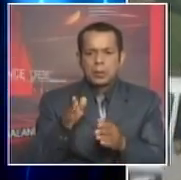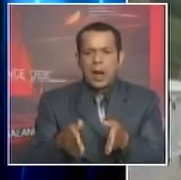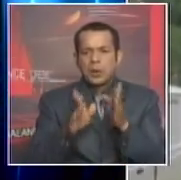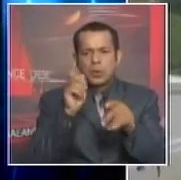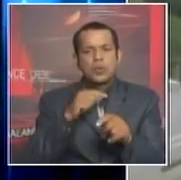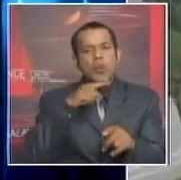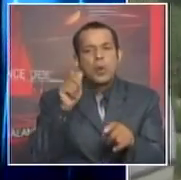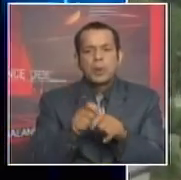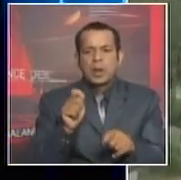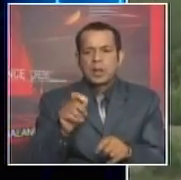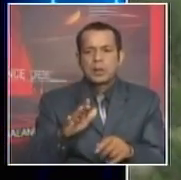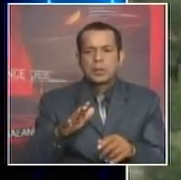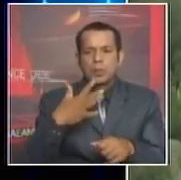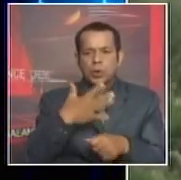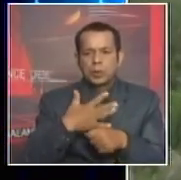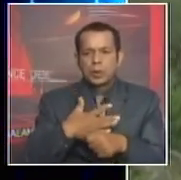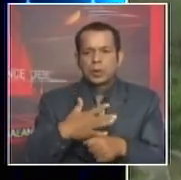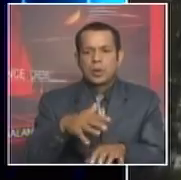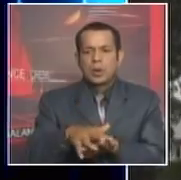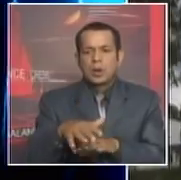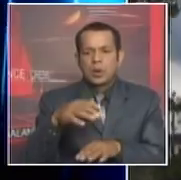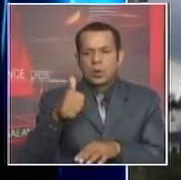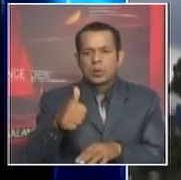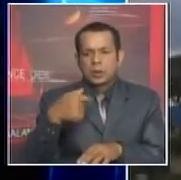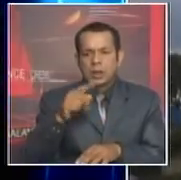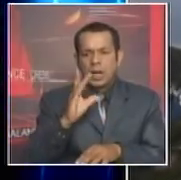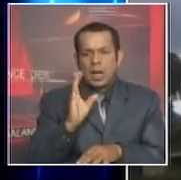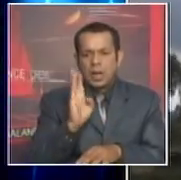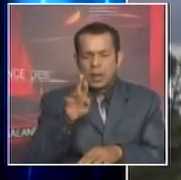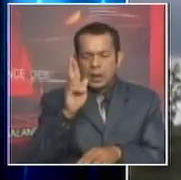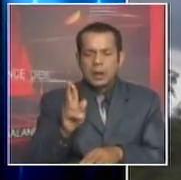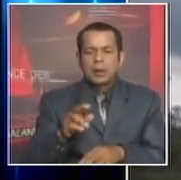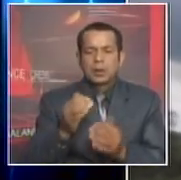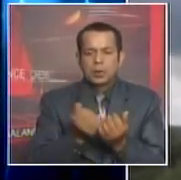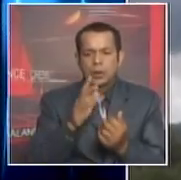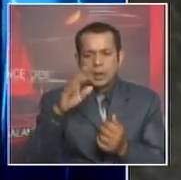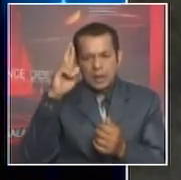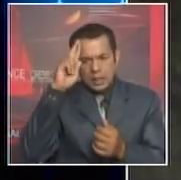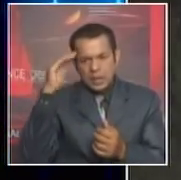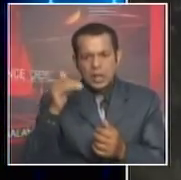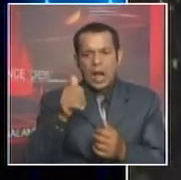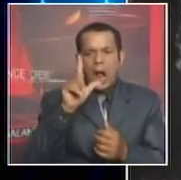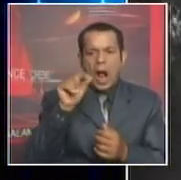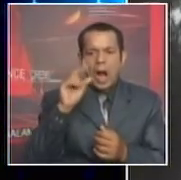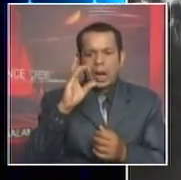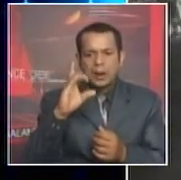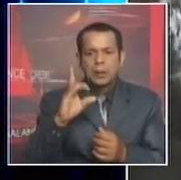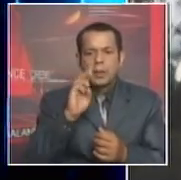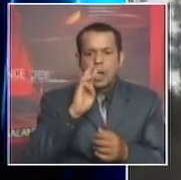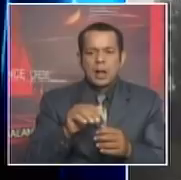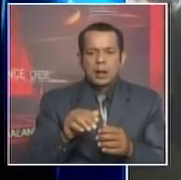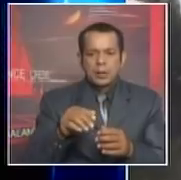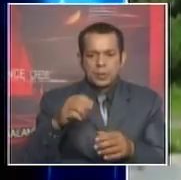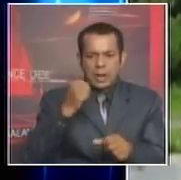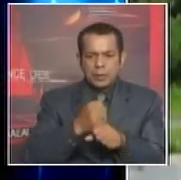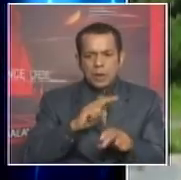नगरेर भक्तपुरवासीलाई अन्याय गरेको बताए। उनले राजनैतिक आडमा जनताको काम समयमा नसक्नु लाजमर्दो